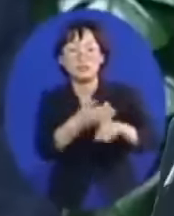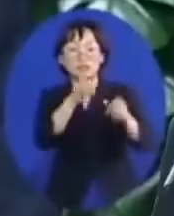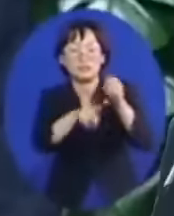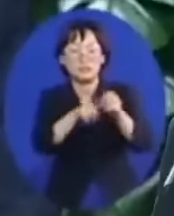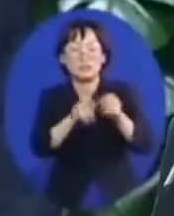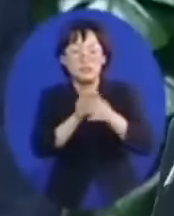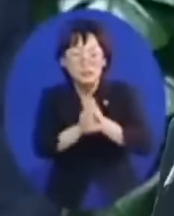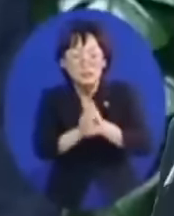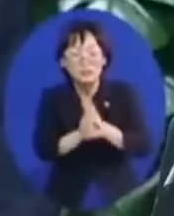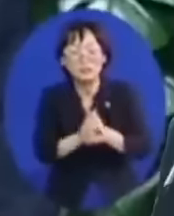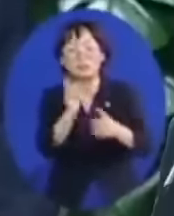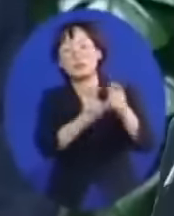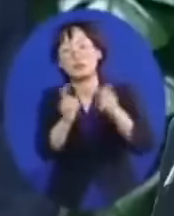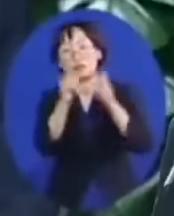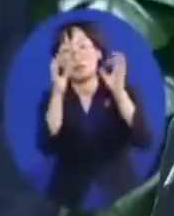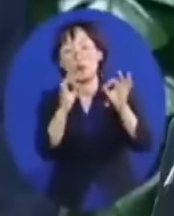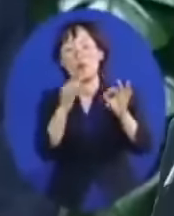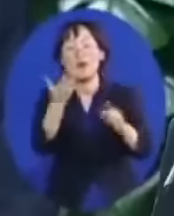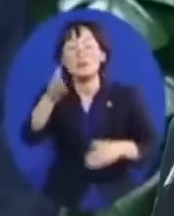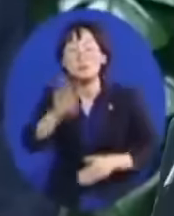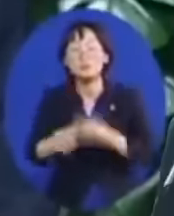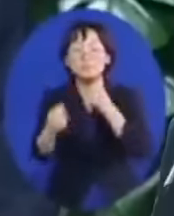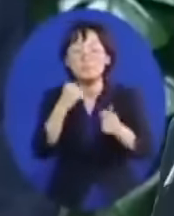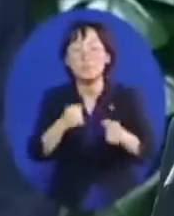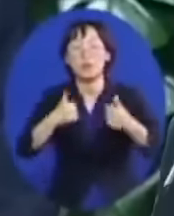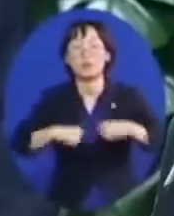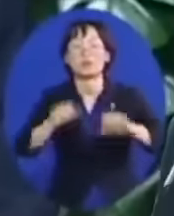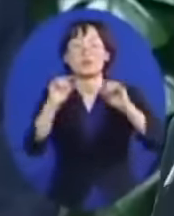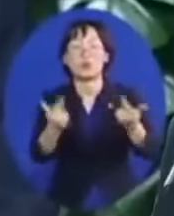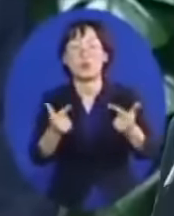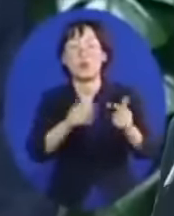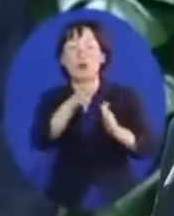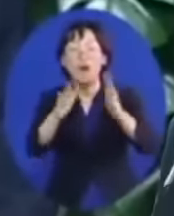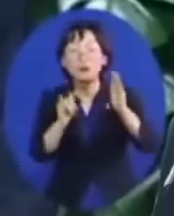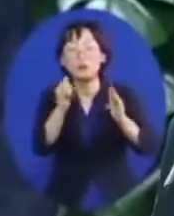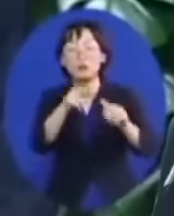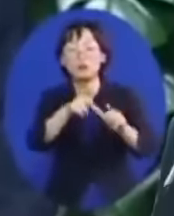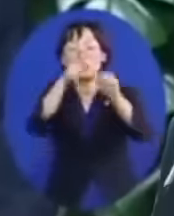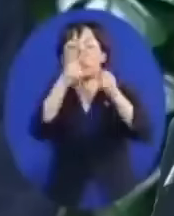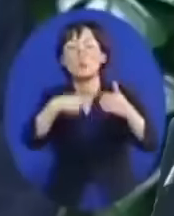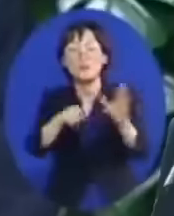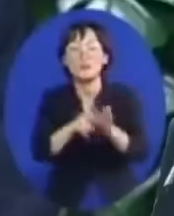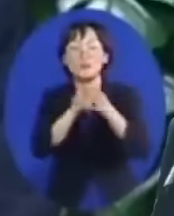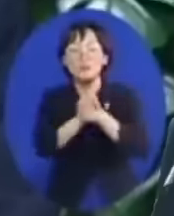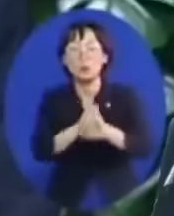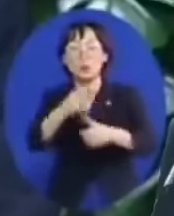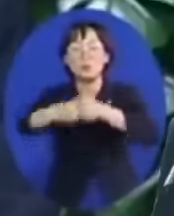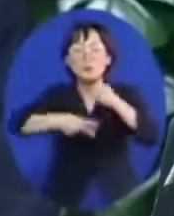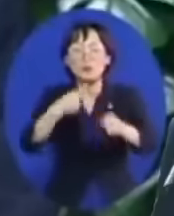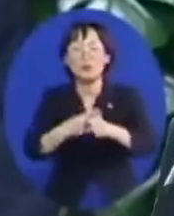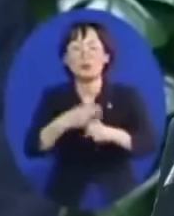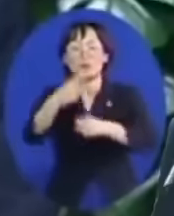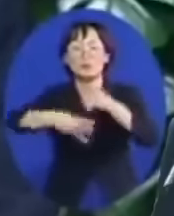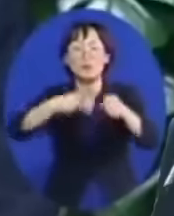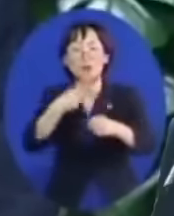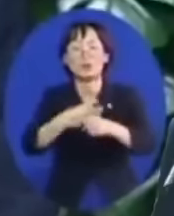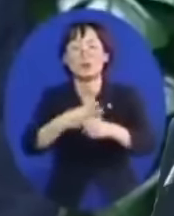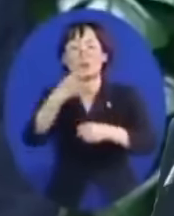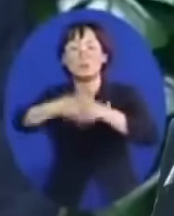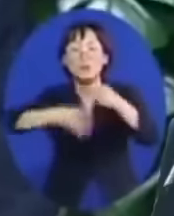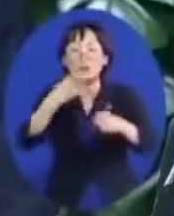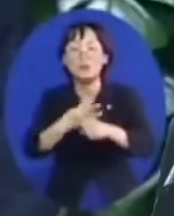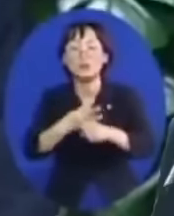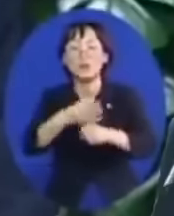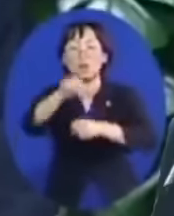다른 종교를 믿었습니다. 그래도 자매님은 포기하지 않고 가족의 구원을 위해 기도했습니다. 2년, 3년,